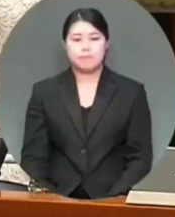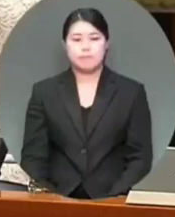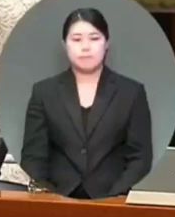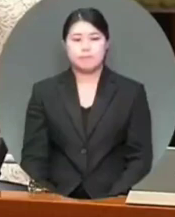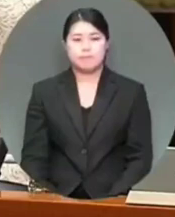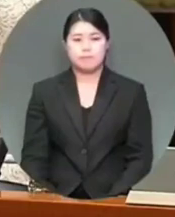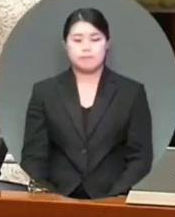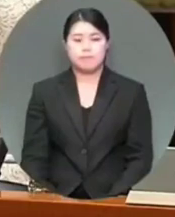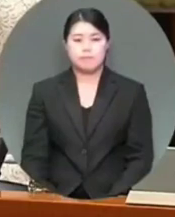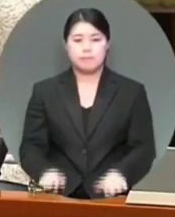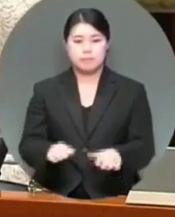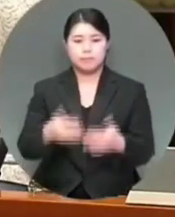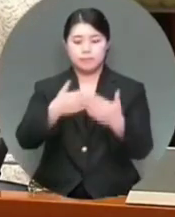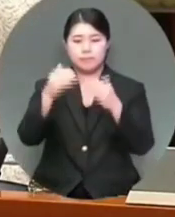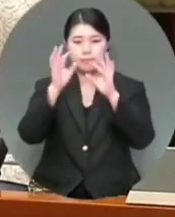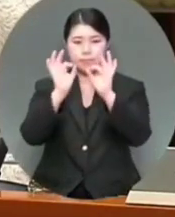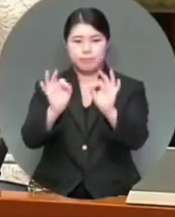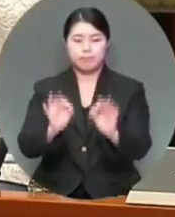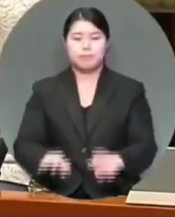우리 그 지도 안 보시면